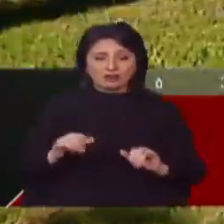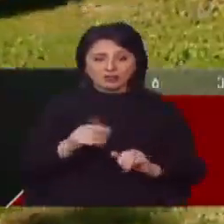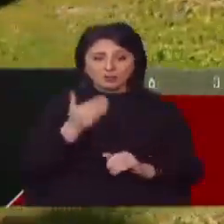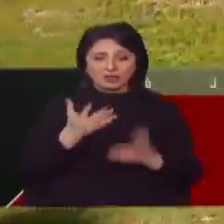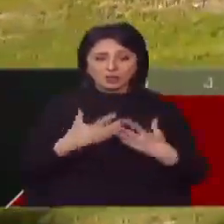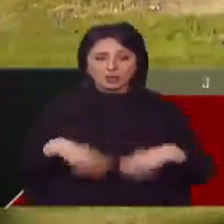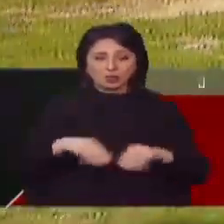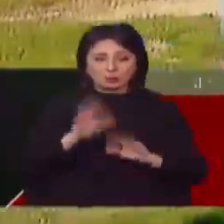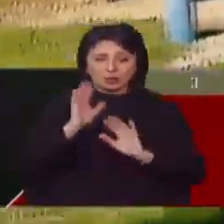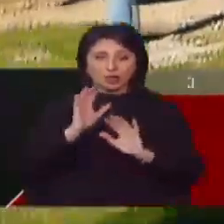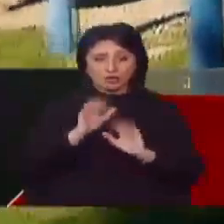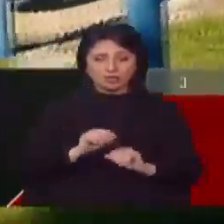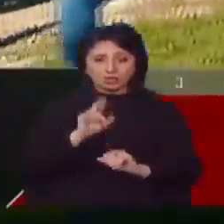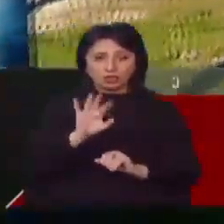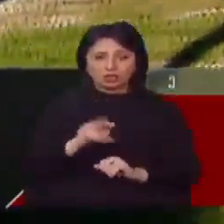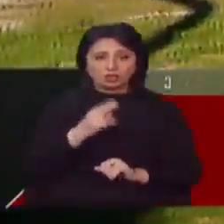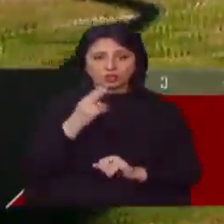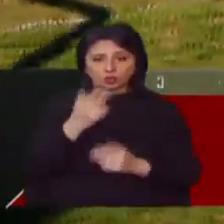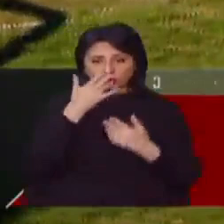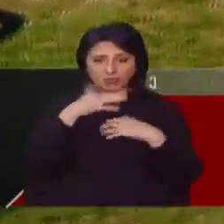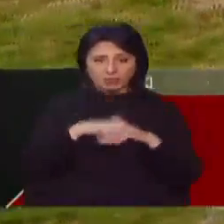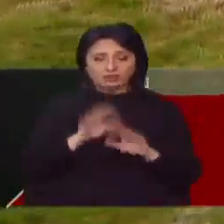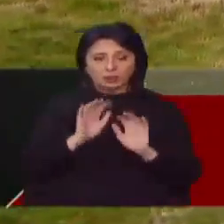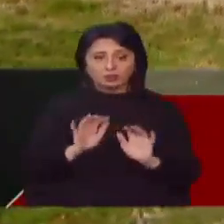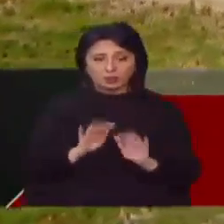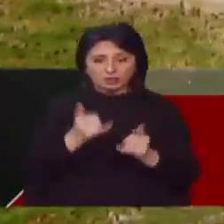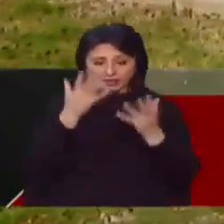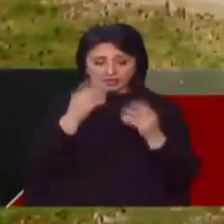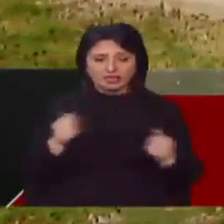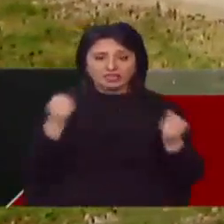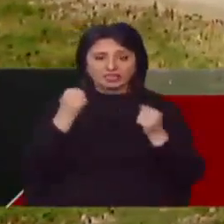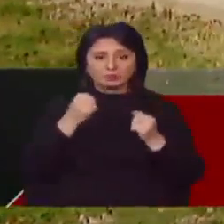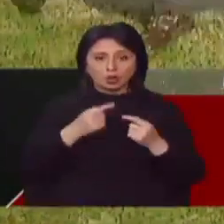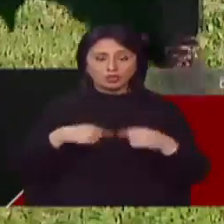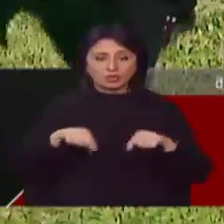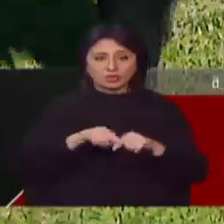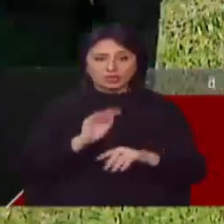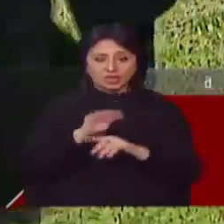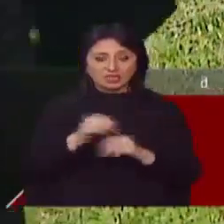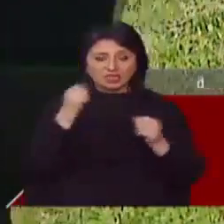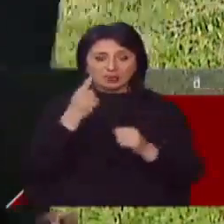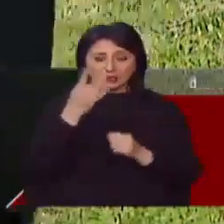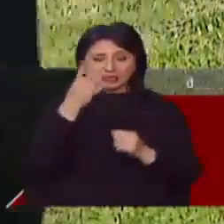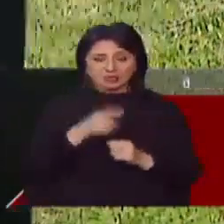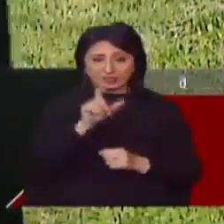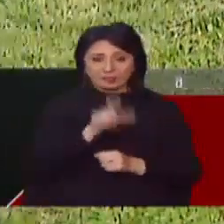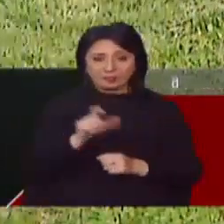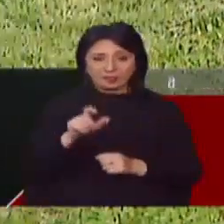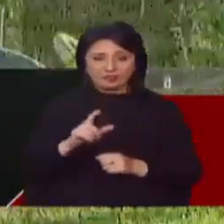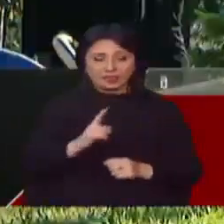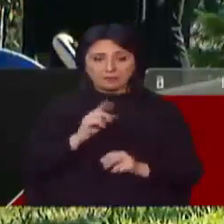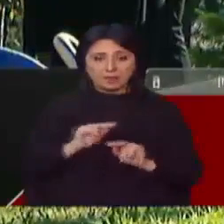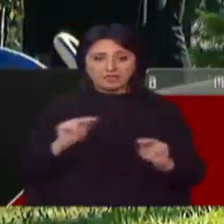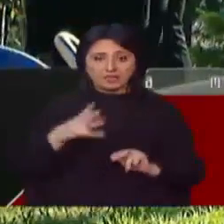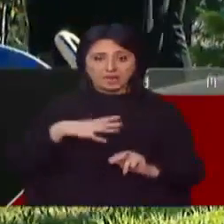მათი ოჯახების მხარდაჭერასა და სოციალური ინტეგრაციაზე ზრუნავს, დღეიდან სპორტის წრე დაემატა. სპორტის პირველ დღეს ბენეფიციარებს